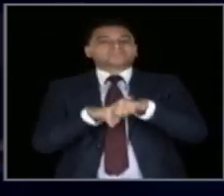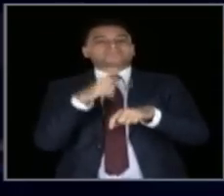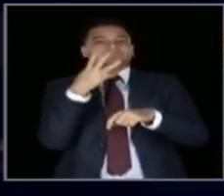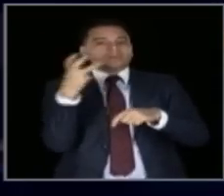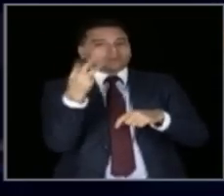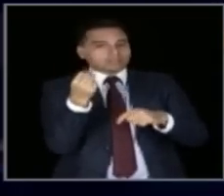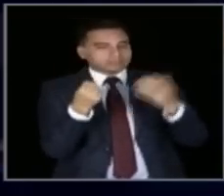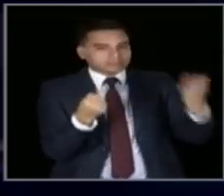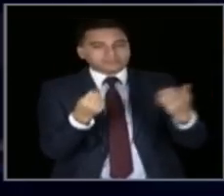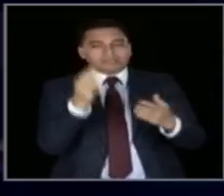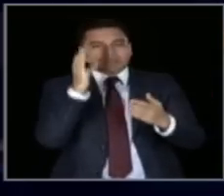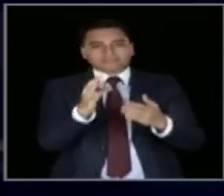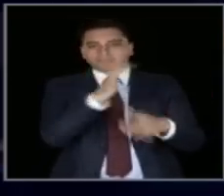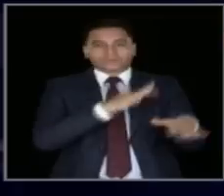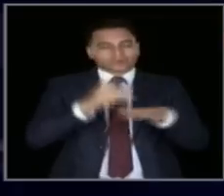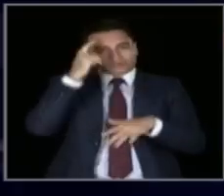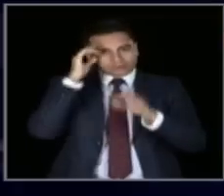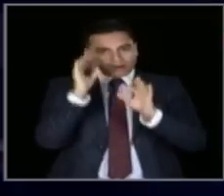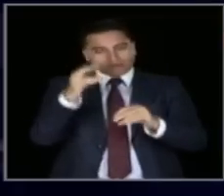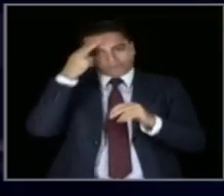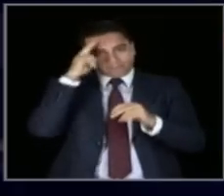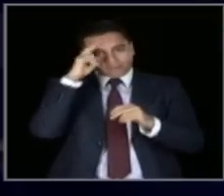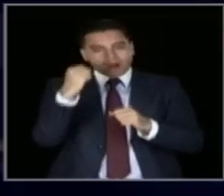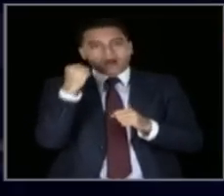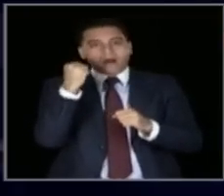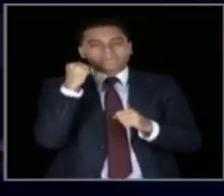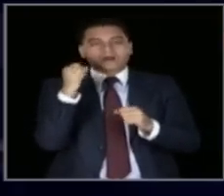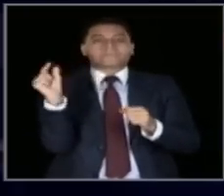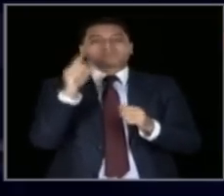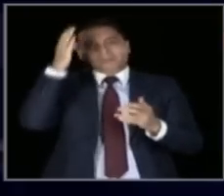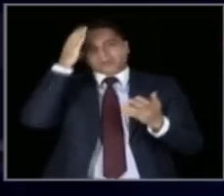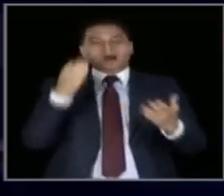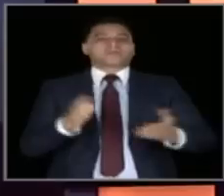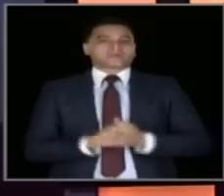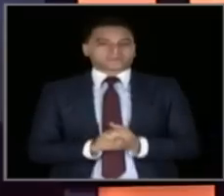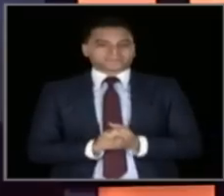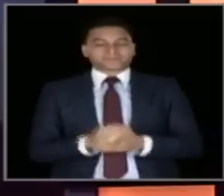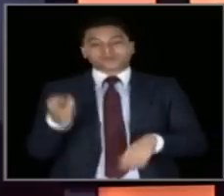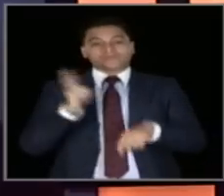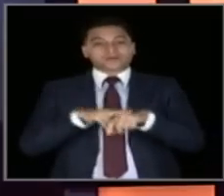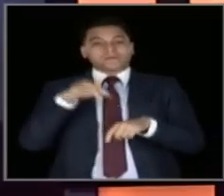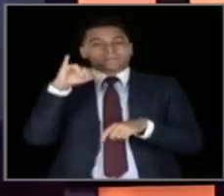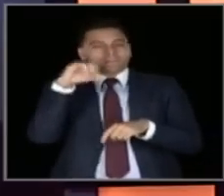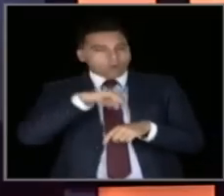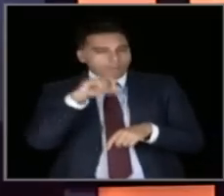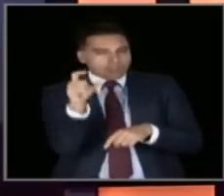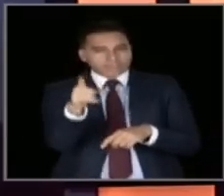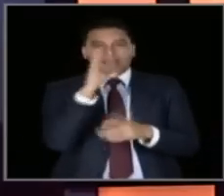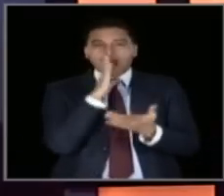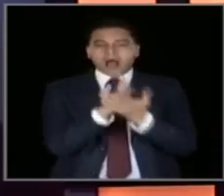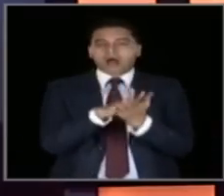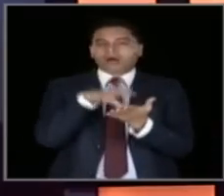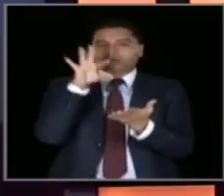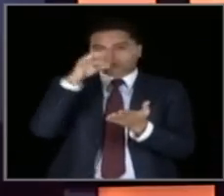145-130. لازم نعرف مين أبطال العباقرة. مؤمن، من حقك تختار مين اللي بتبتدي